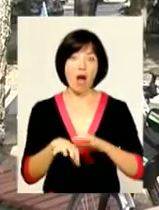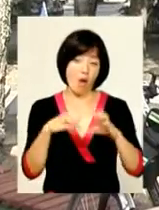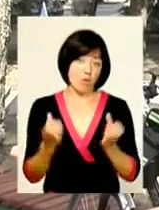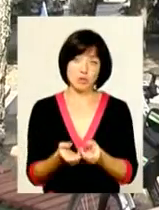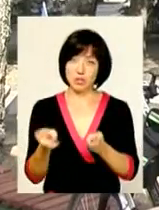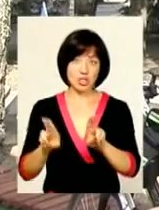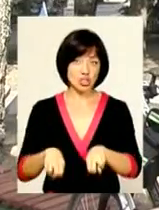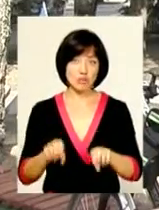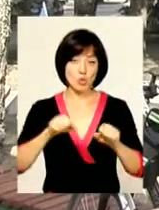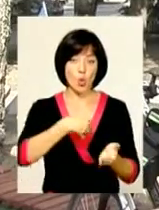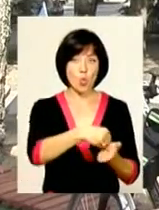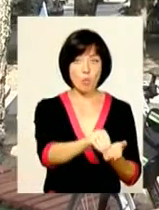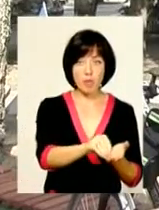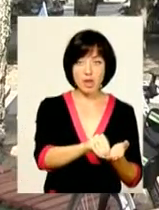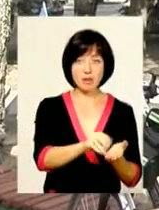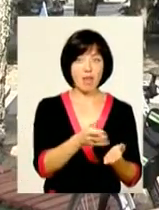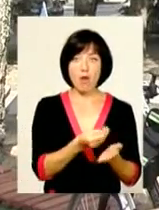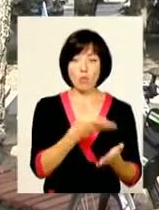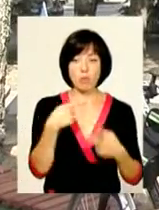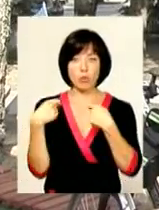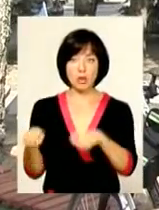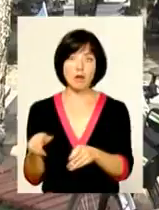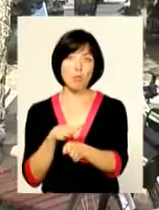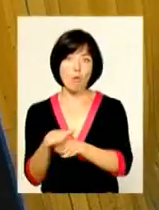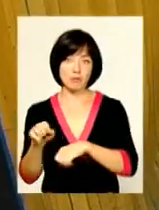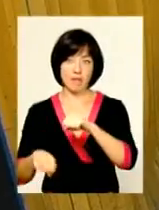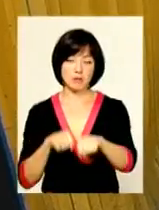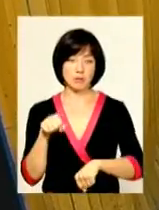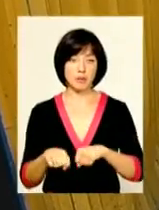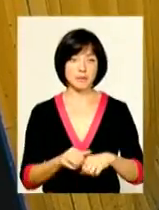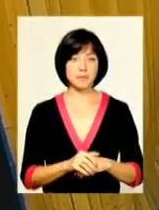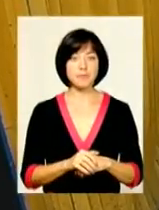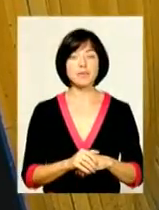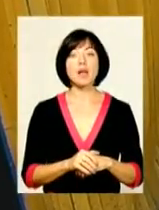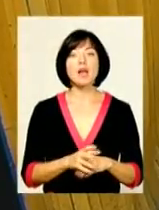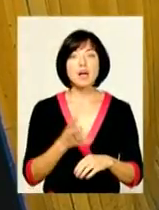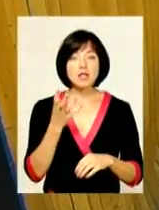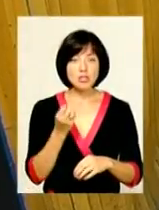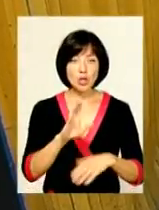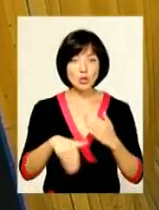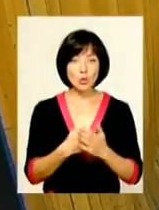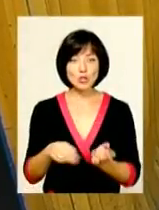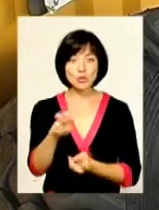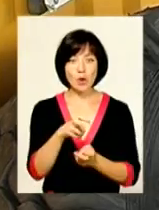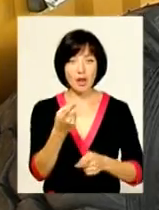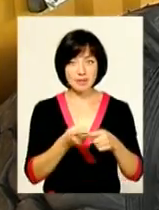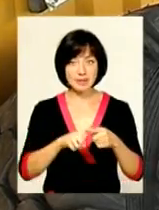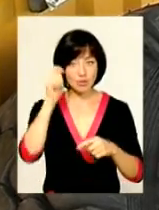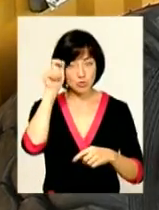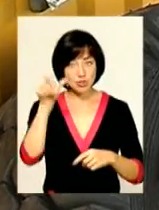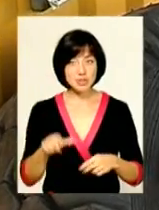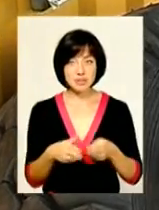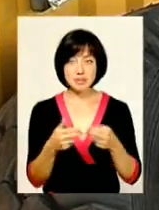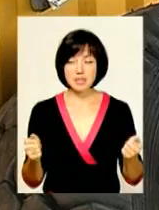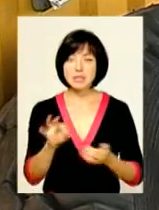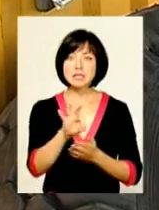лишиться. Докупити колесо недорого, потім продати цілий велосипед. Досі велосипед шукає хмельничанин Віктор Парфенюк. Хоча, зізнається,